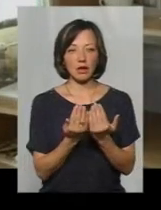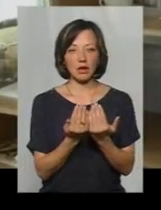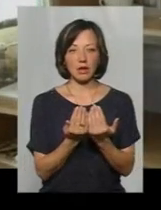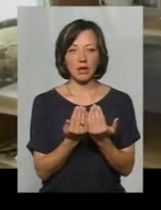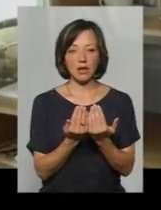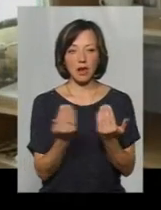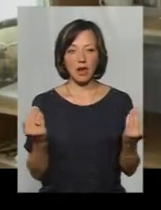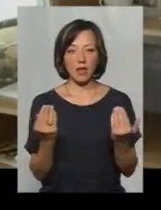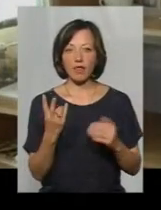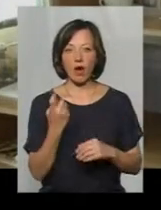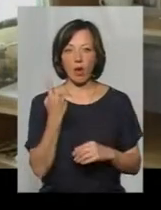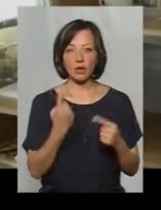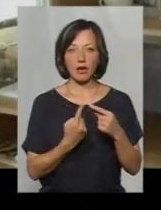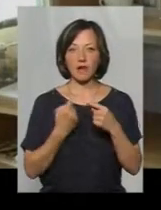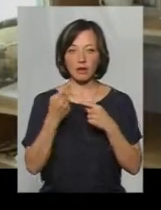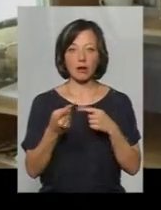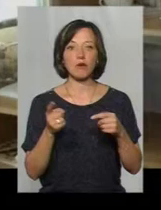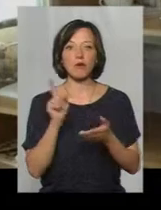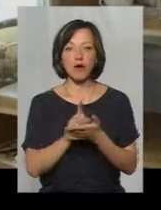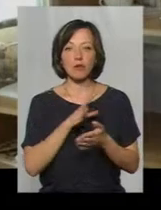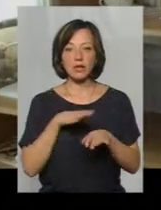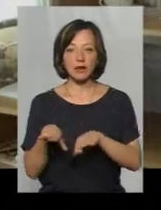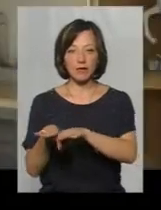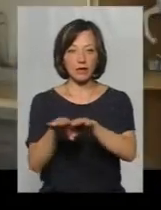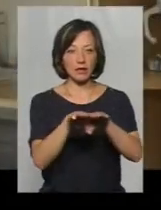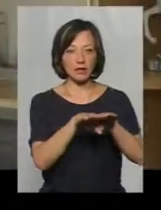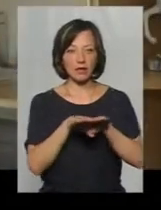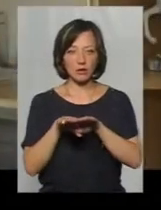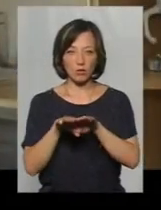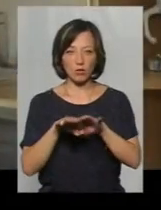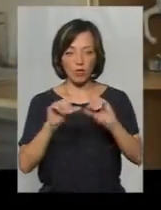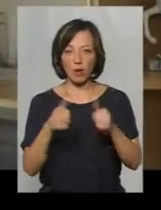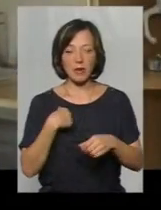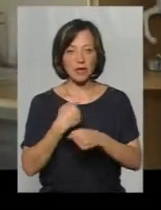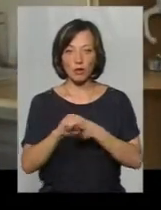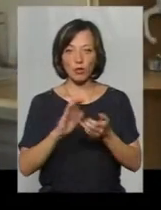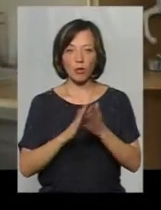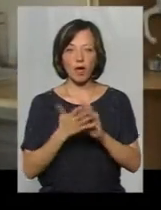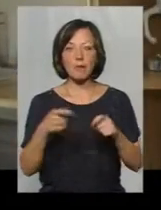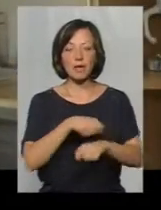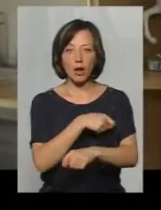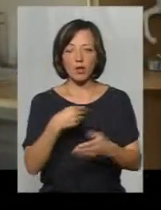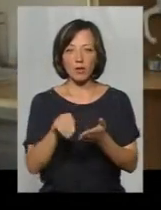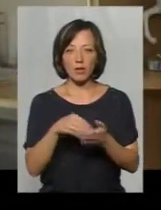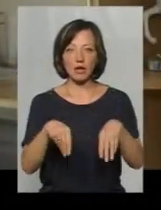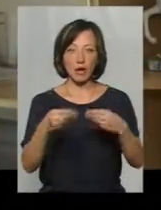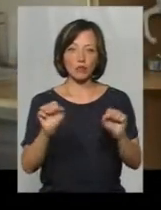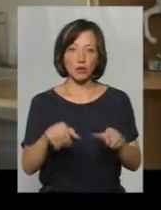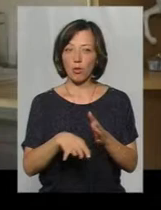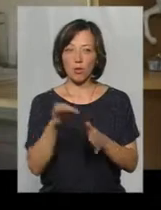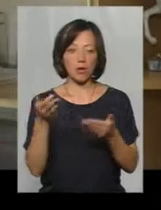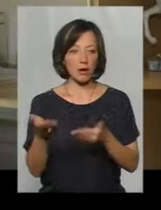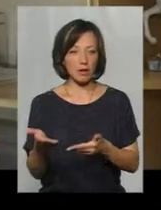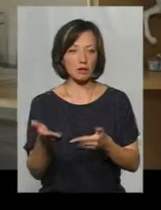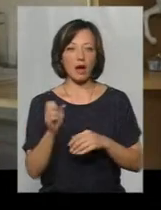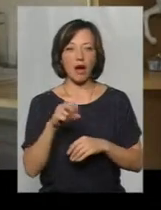тобто вона не одна віддалена, то вони мають бути в єдиному ансамблі. Ми не диктуємо умов, які саме матеріали купувати, ми даємо їм можливість обирати.